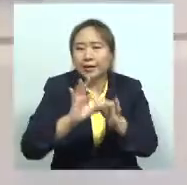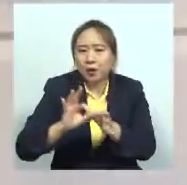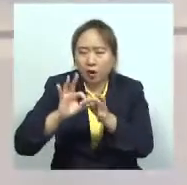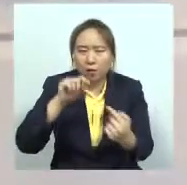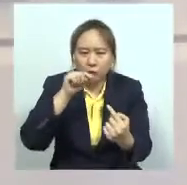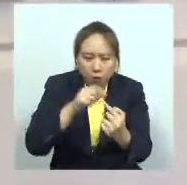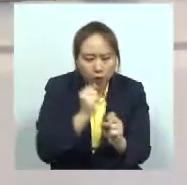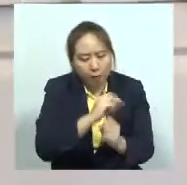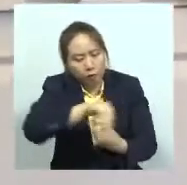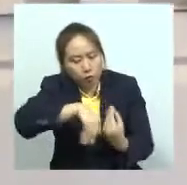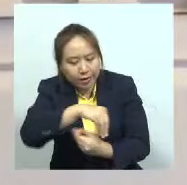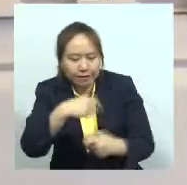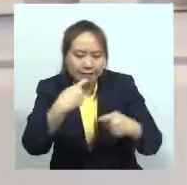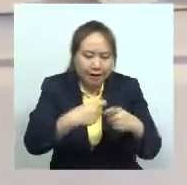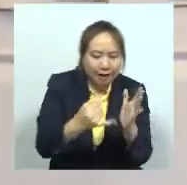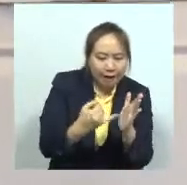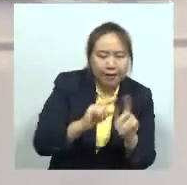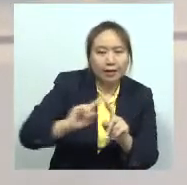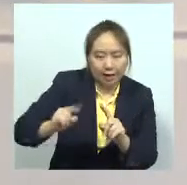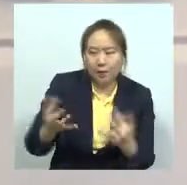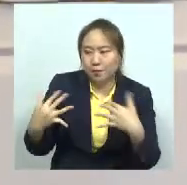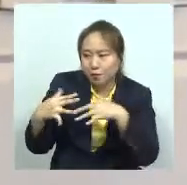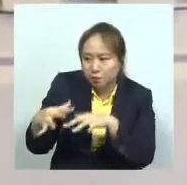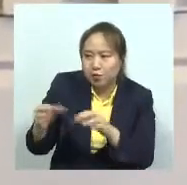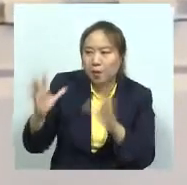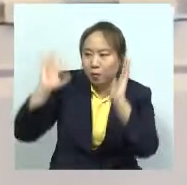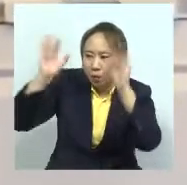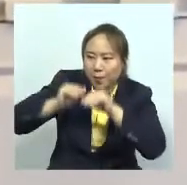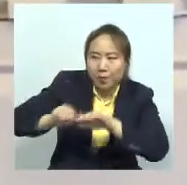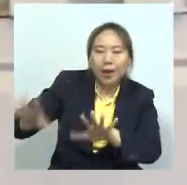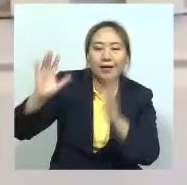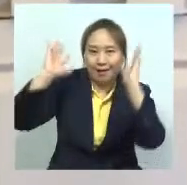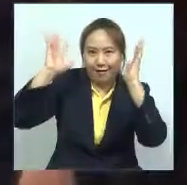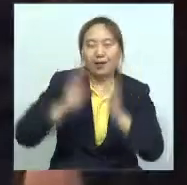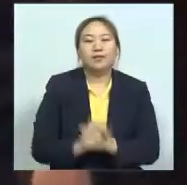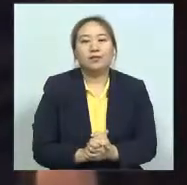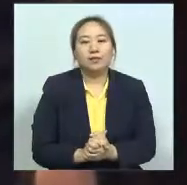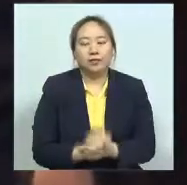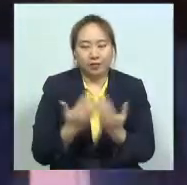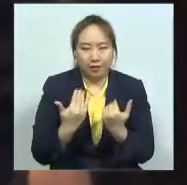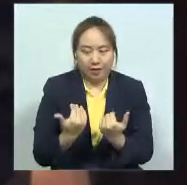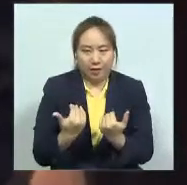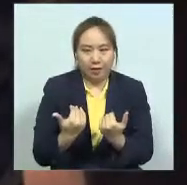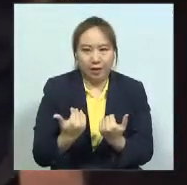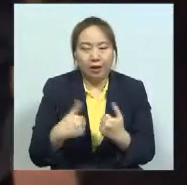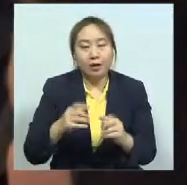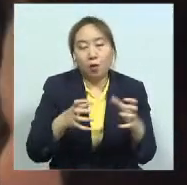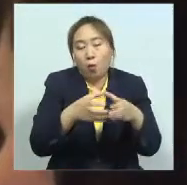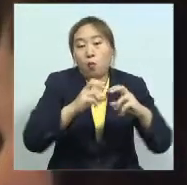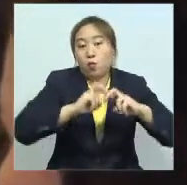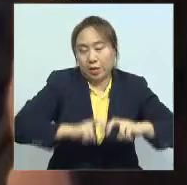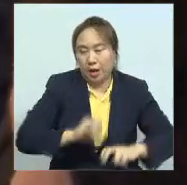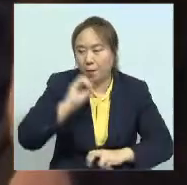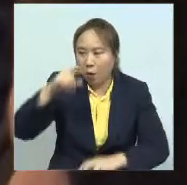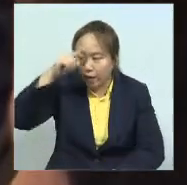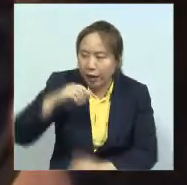ยากง่ายในการประกอบธุรกิจในเวทีอาเซียนอีกทางหนึ่งด้วยทางนี้ทีมวิจัยได้กล่าวชื่นชมประเทศไทยในประเ